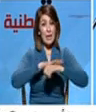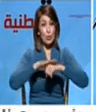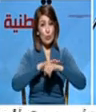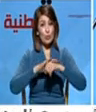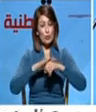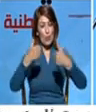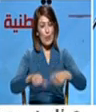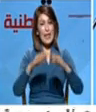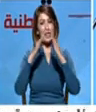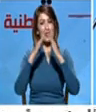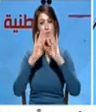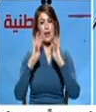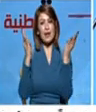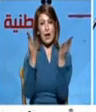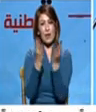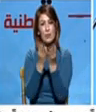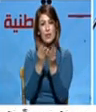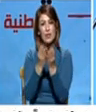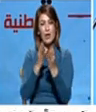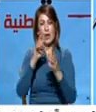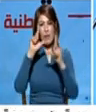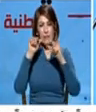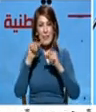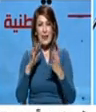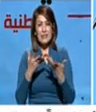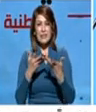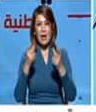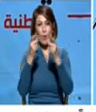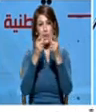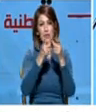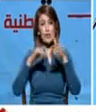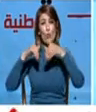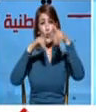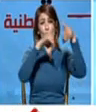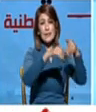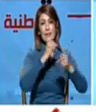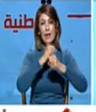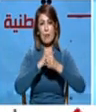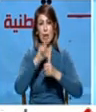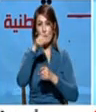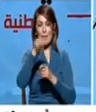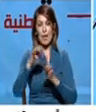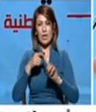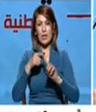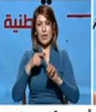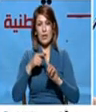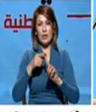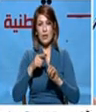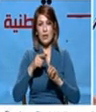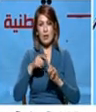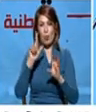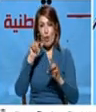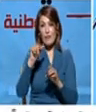المؤسسات اللي واسط نشاطها وتمت باستثناء او بترخيص لمواصله النشاط مشموله بتبيع لانه بدايه مع الجيش